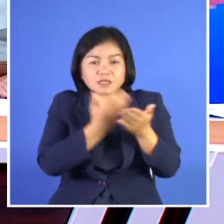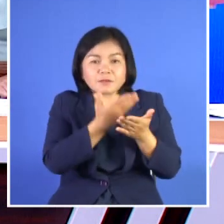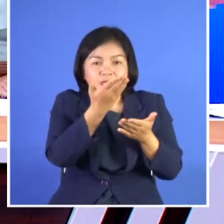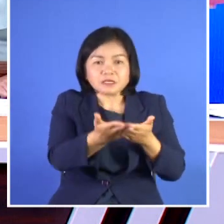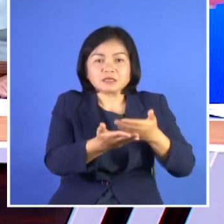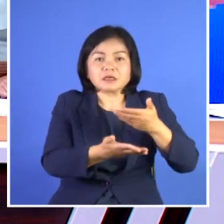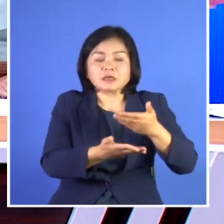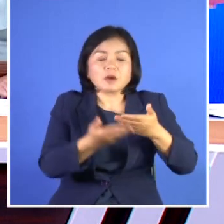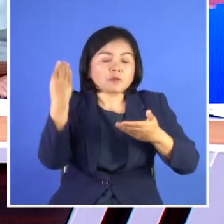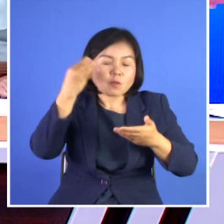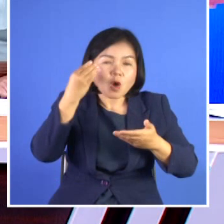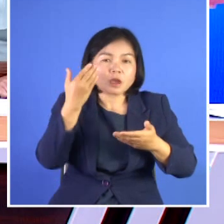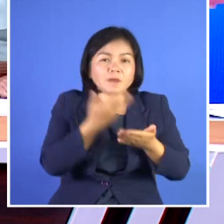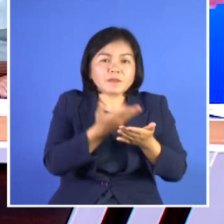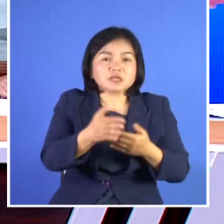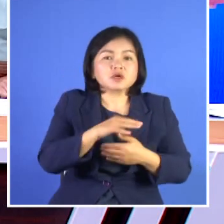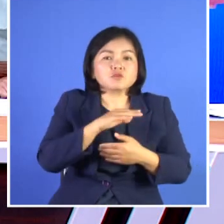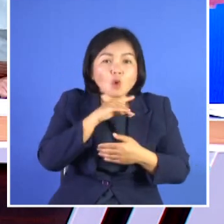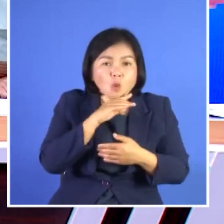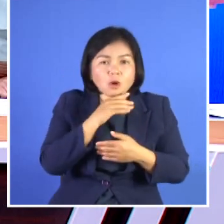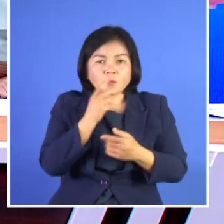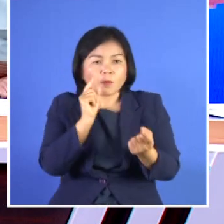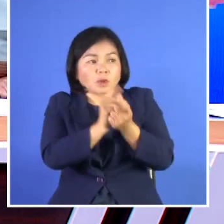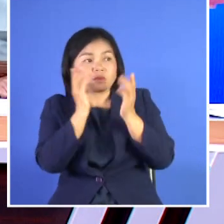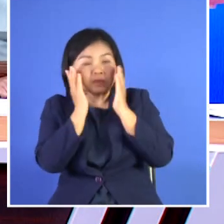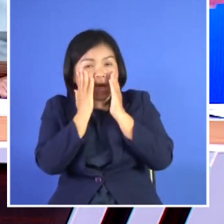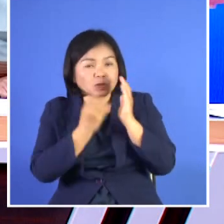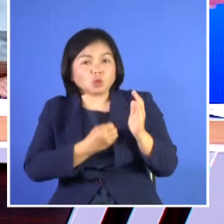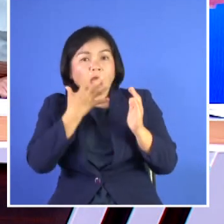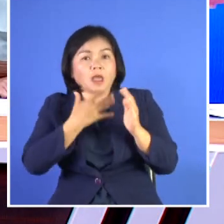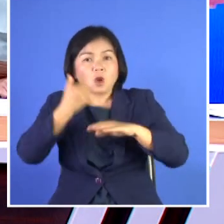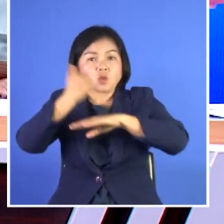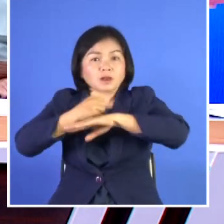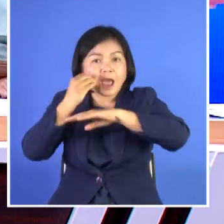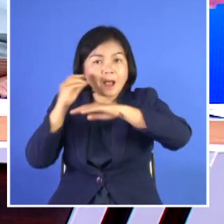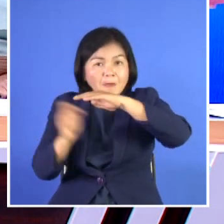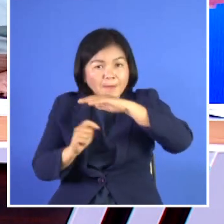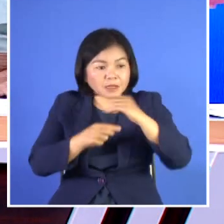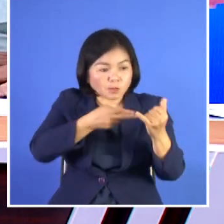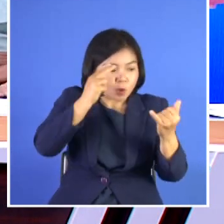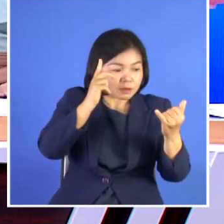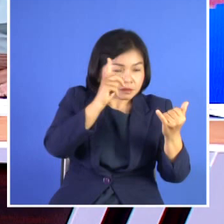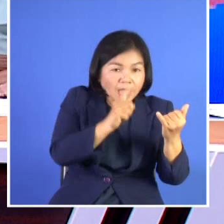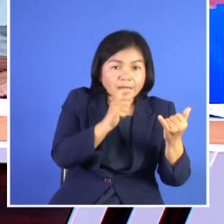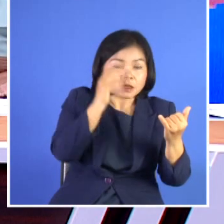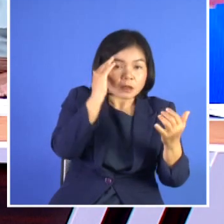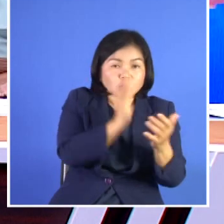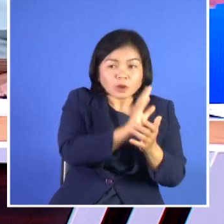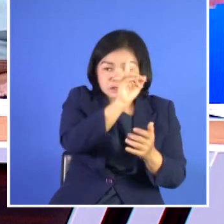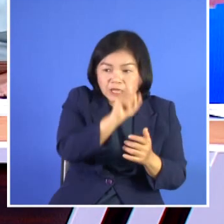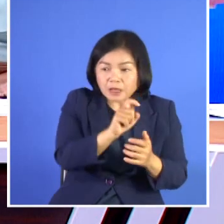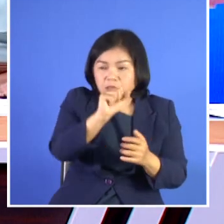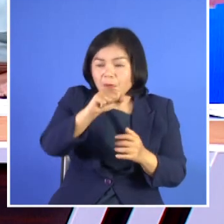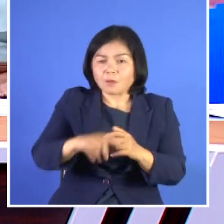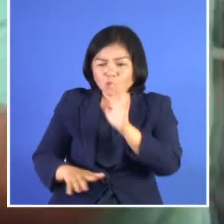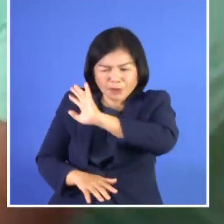ยพอช่วงหลังๆมาเห็นหน้าแล้วก็ตกใจเออเลย อันนี้กำนันชื่อนะกำนันนกหรือเปล่าหรือไงหรอ ใช่ใช่กำนันนกเปล่าวะเสียอูบอก